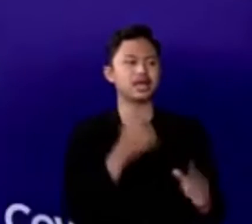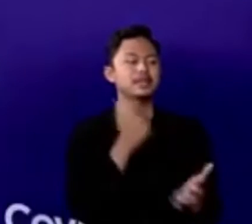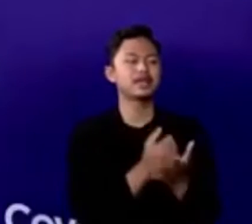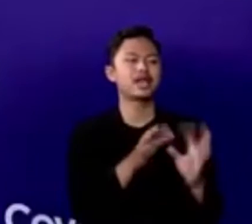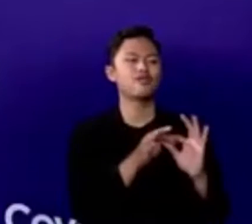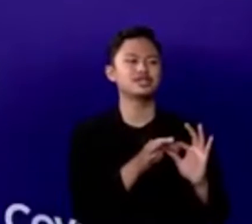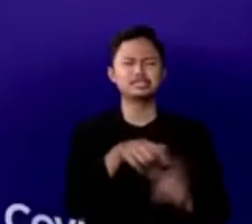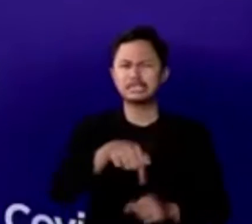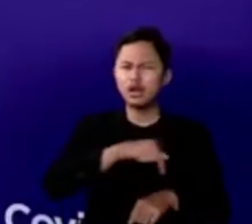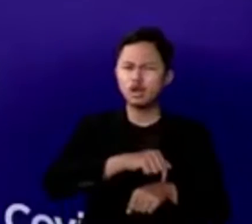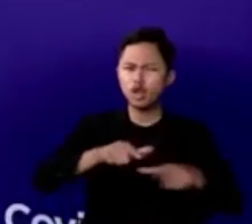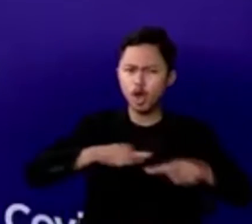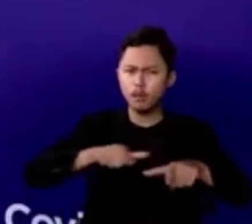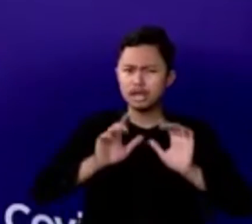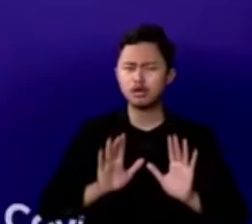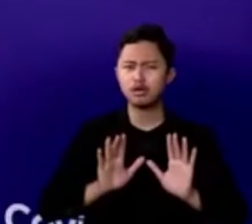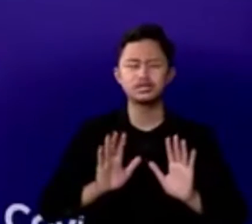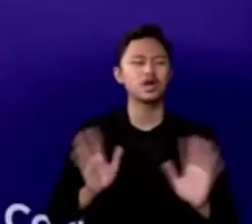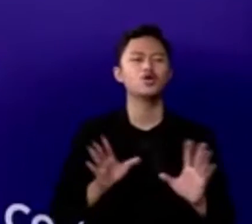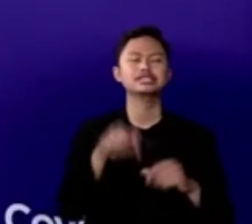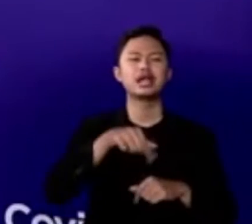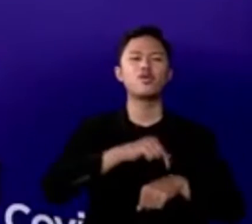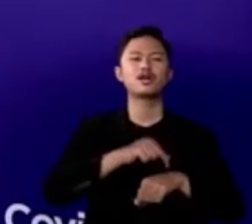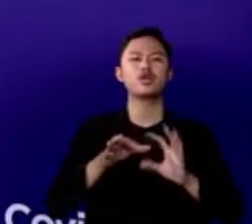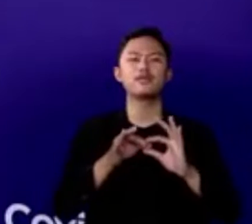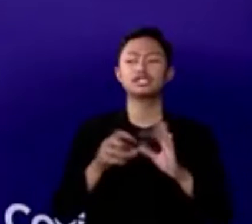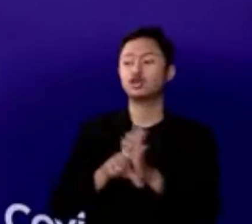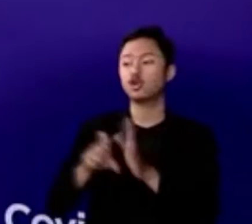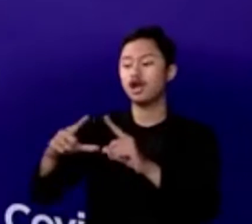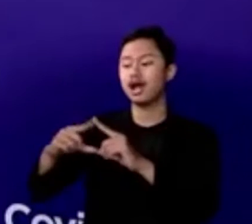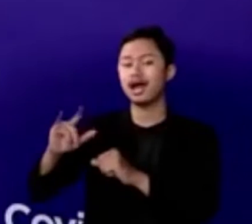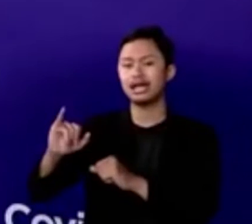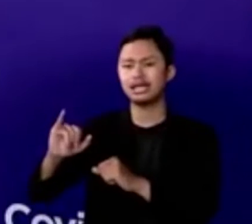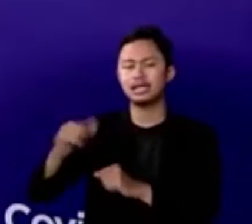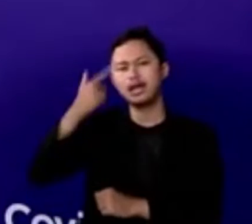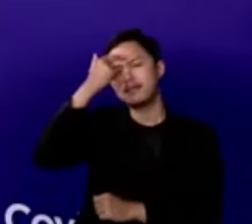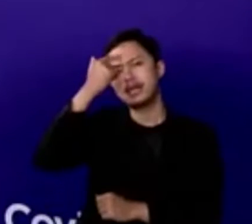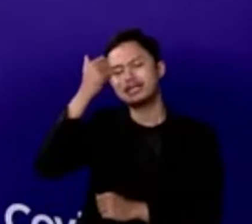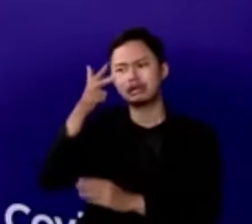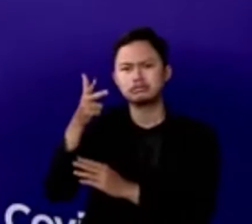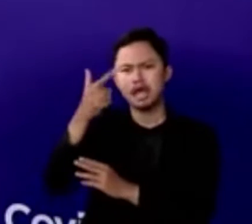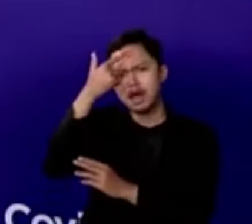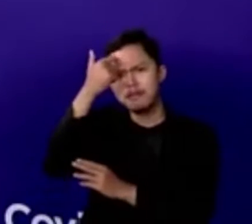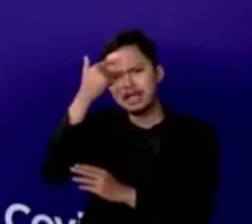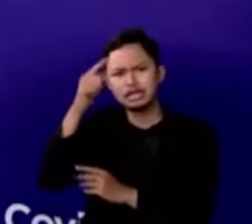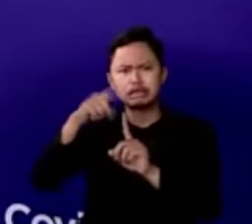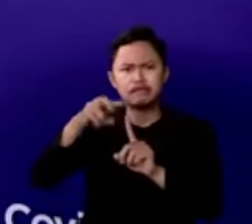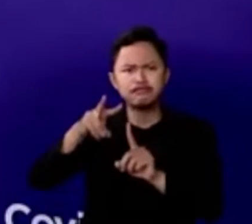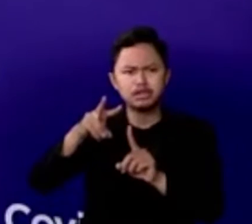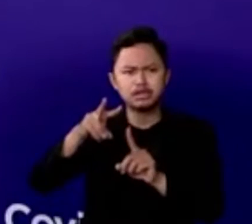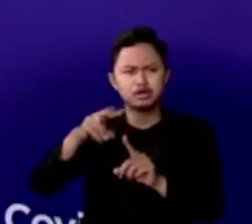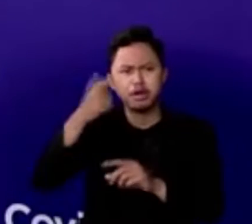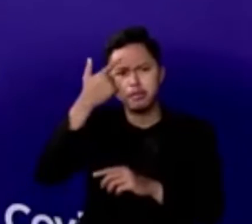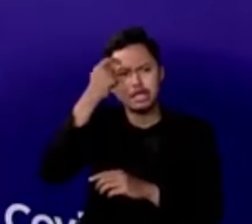eranya enggak hanya era kompetisi eranya kolaborasi kayak Masari kalau harus belajar broadcast baru masuk dikit akan sulit